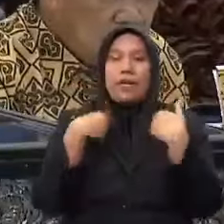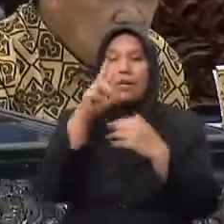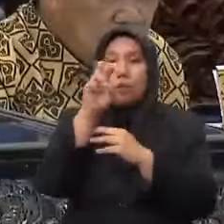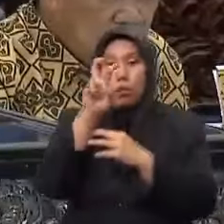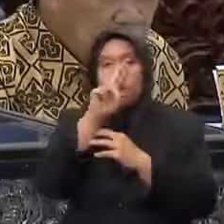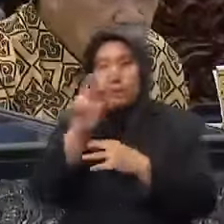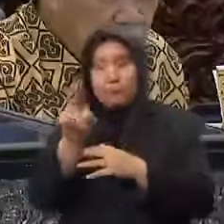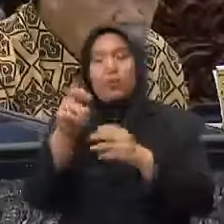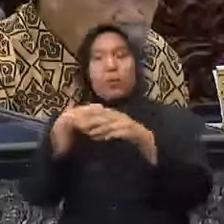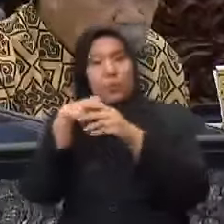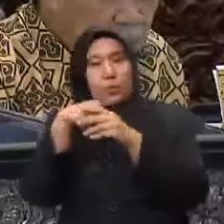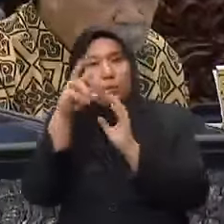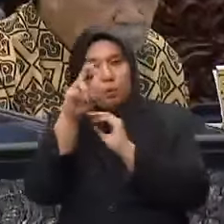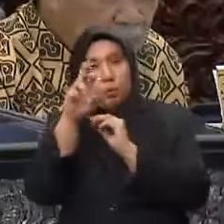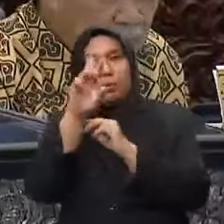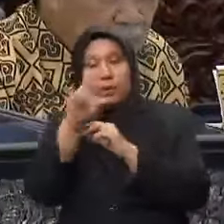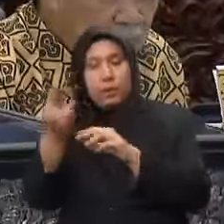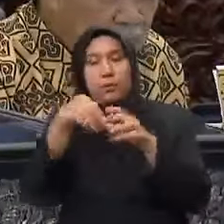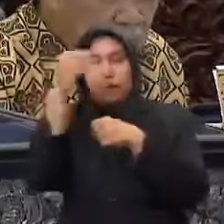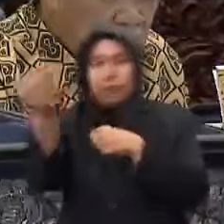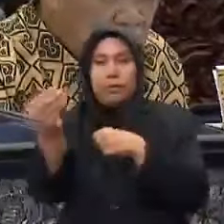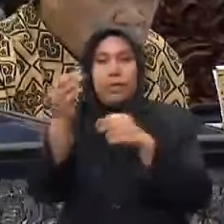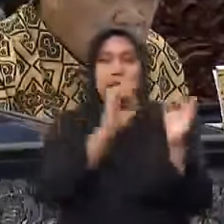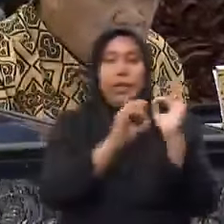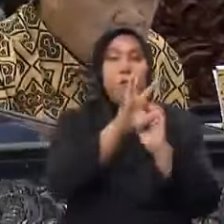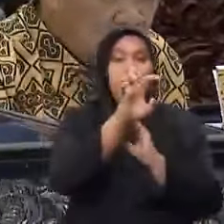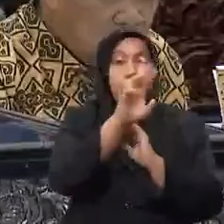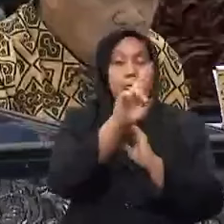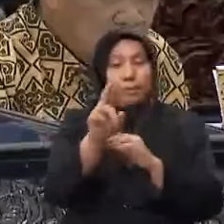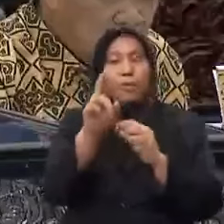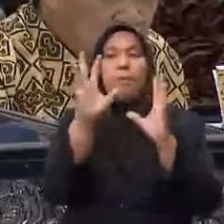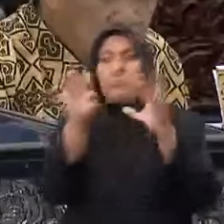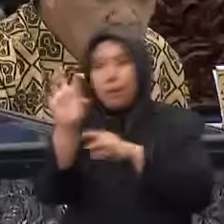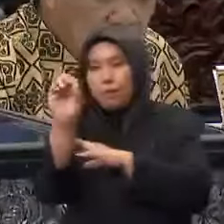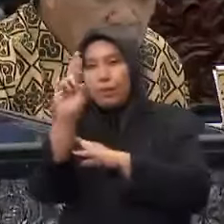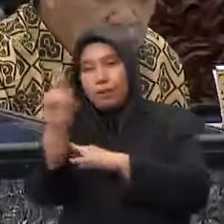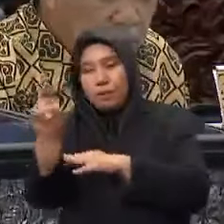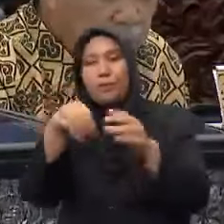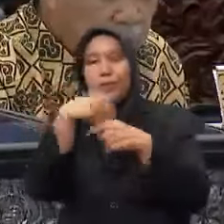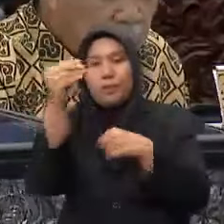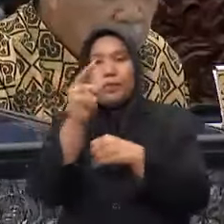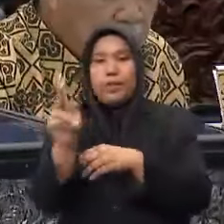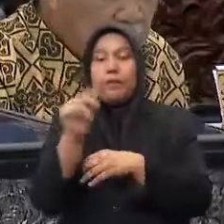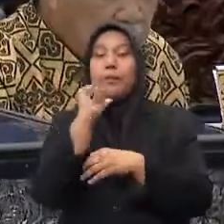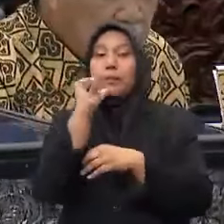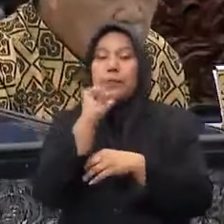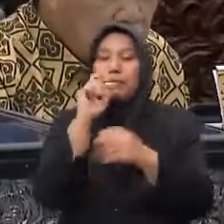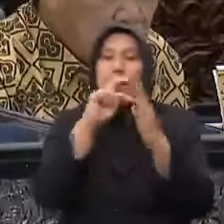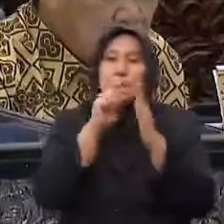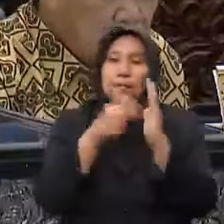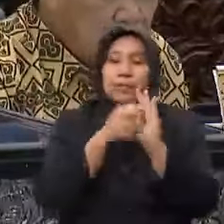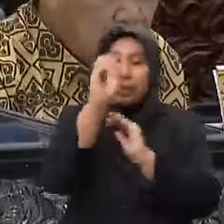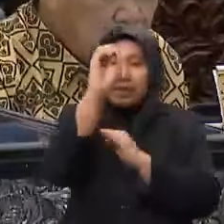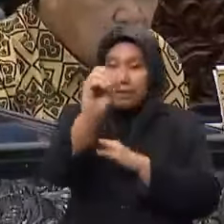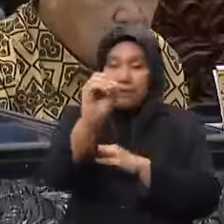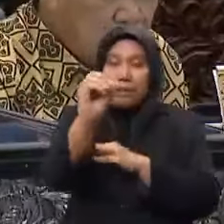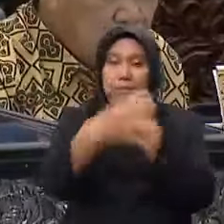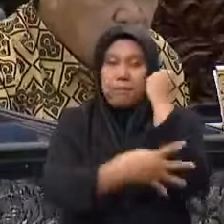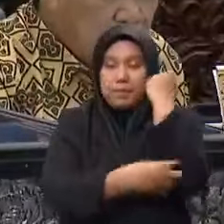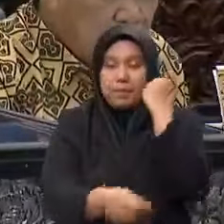lah yang dikeluarkan. Kalau ada 40,000, 40,000 lah yang dikeluarkan. Bukannya bermakna sifa miskin